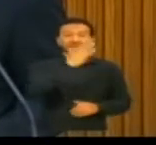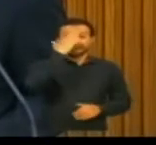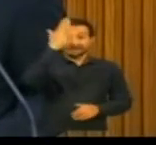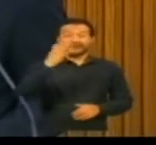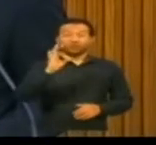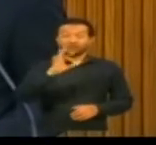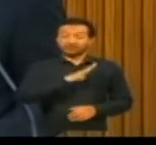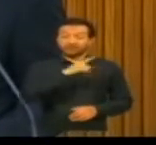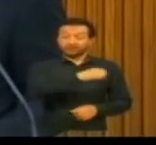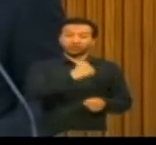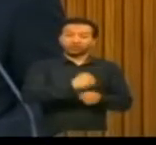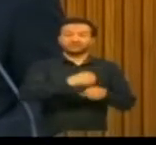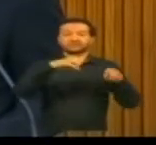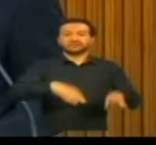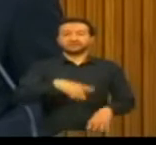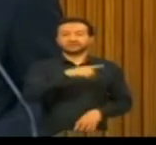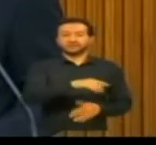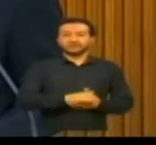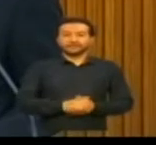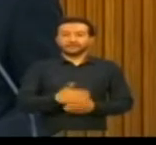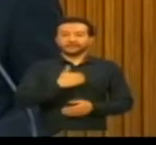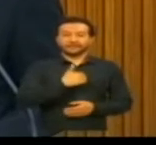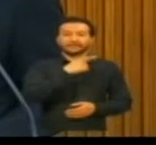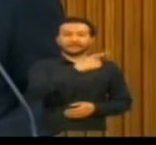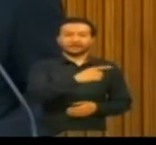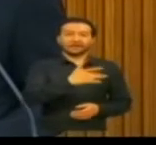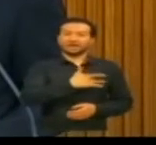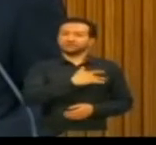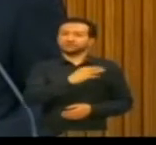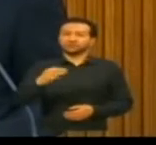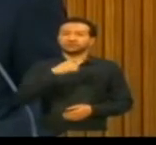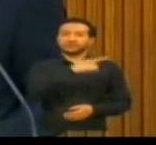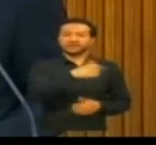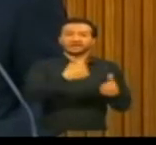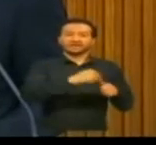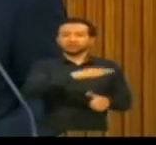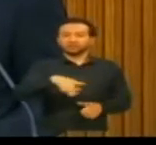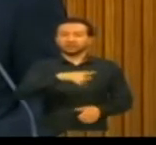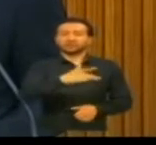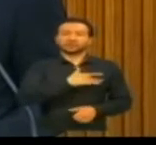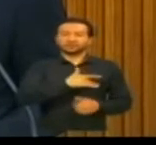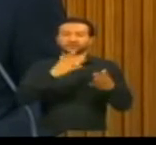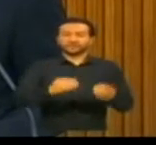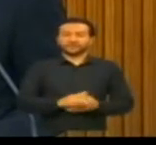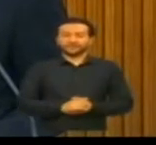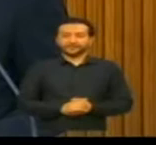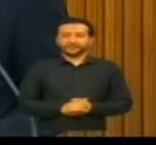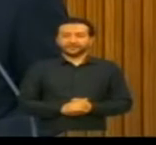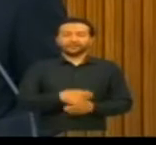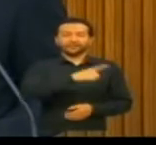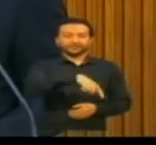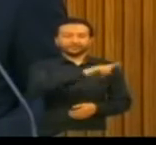varsa görevinizi bırakırsınız. Ben size acımıyorum. Ama sizin eşinize ve çocuklarınıza acıyorum.